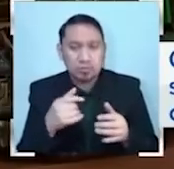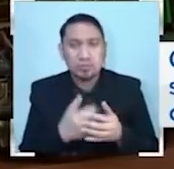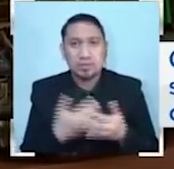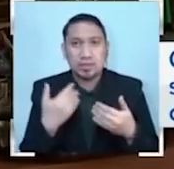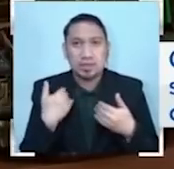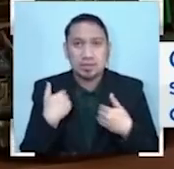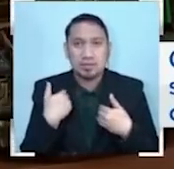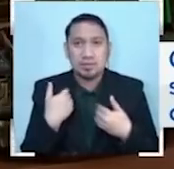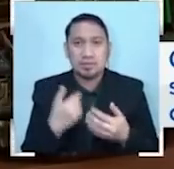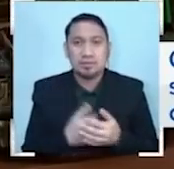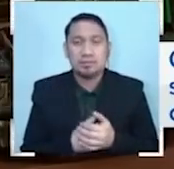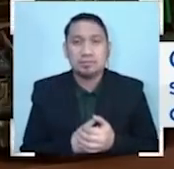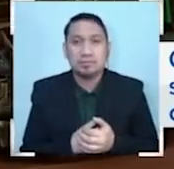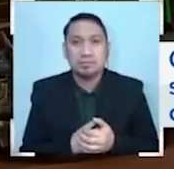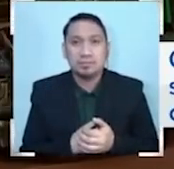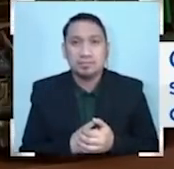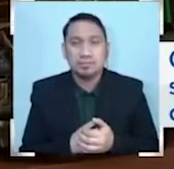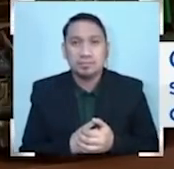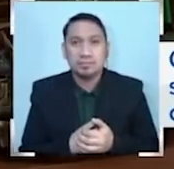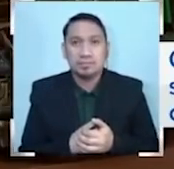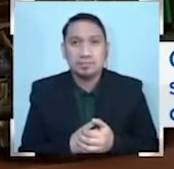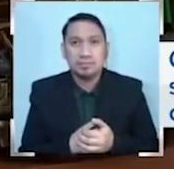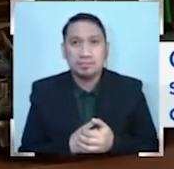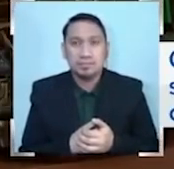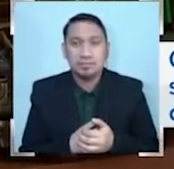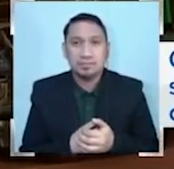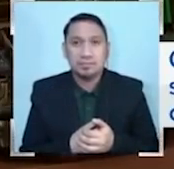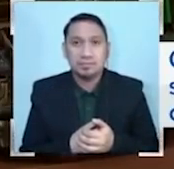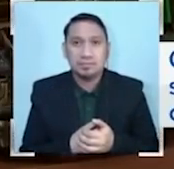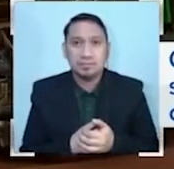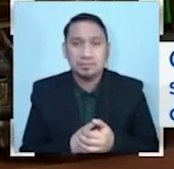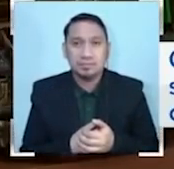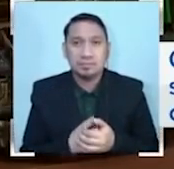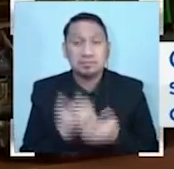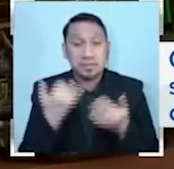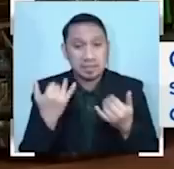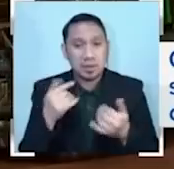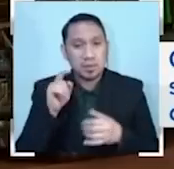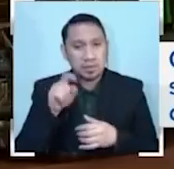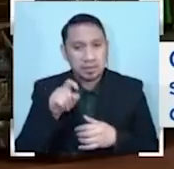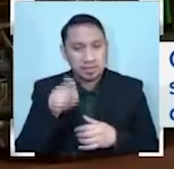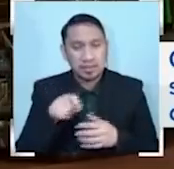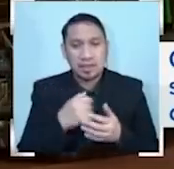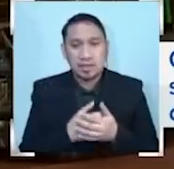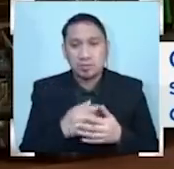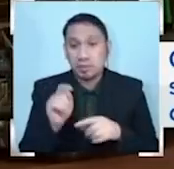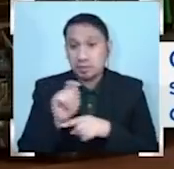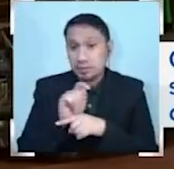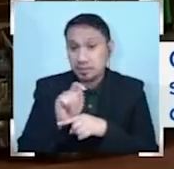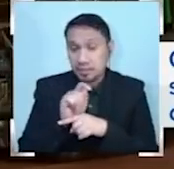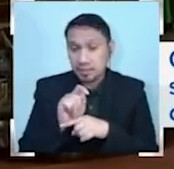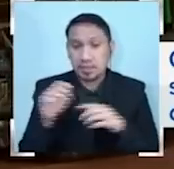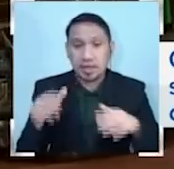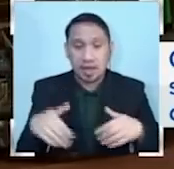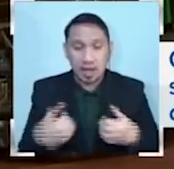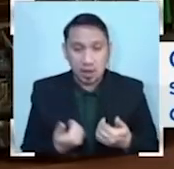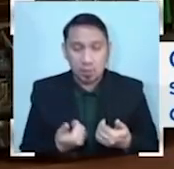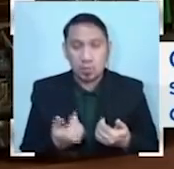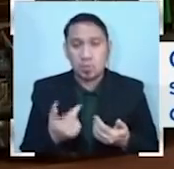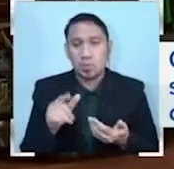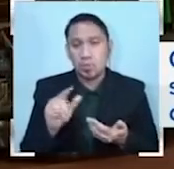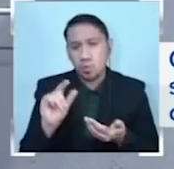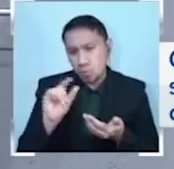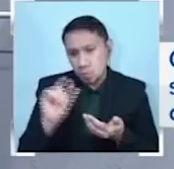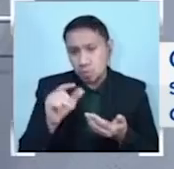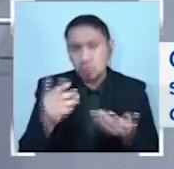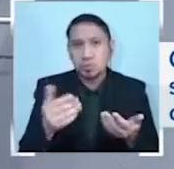micrograms per 0.3 ml. Kaya kailangan na matraining paano mag-dilute para hindi